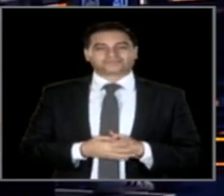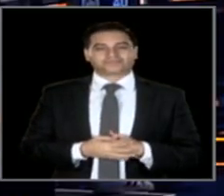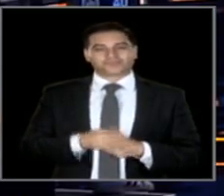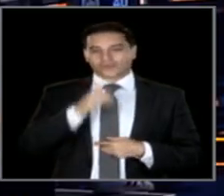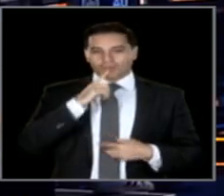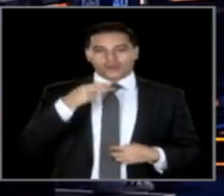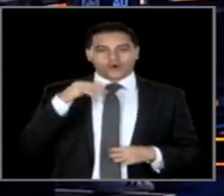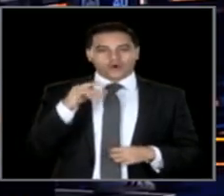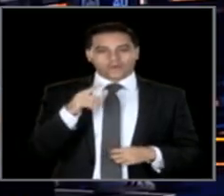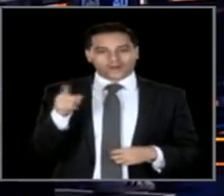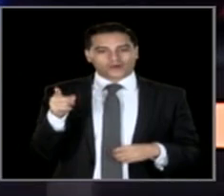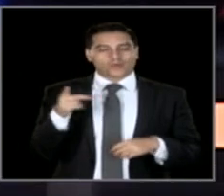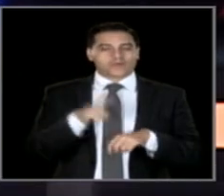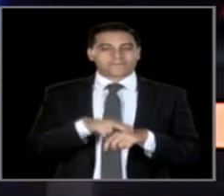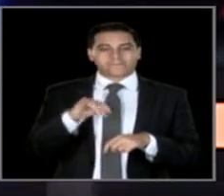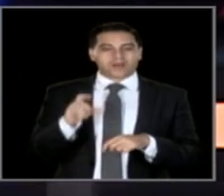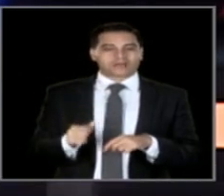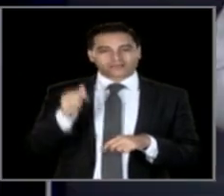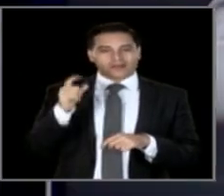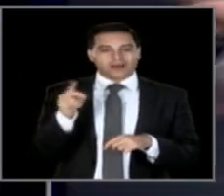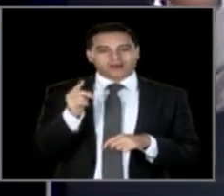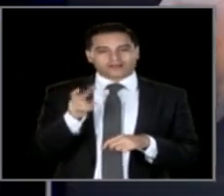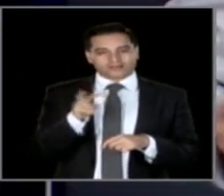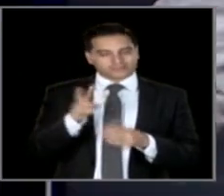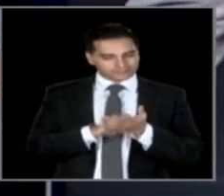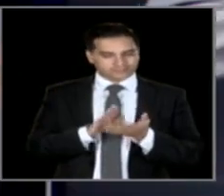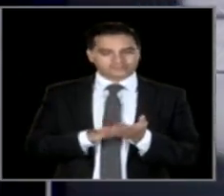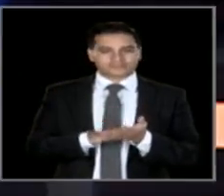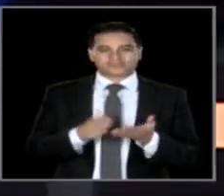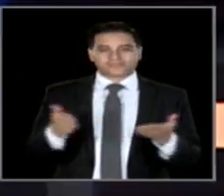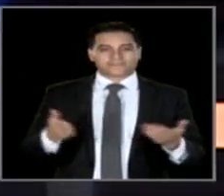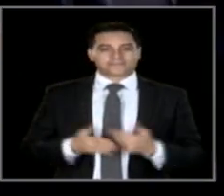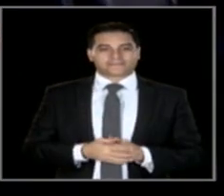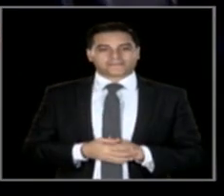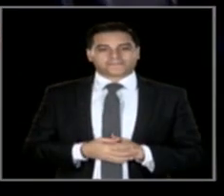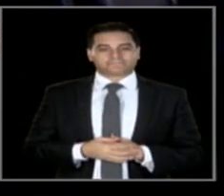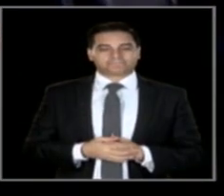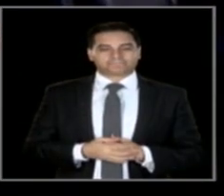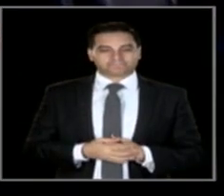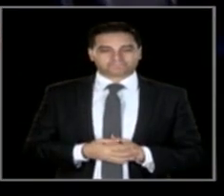والله يا عمر ومنار برافو عليكم انتوا الاثنين، نحييهم هما الاثنين. اتفضل.